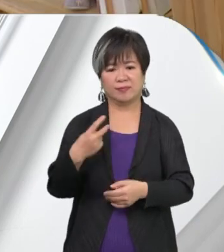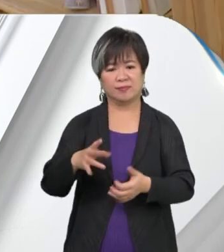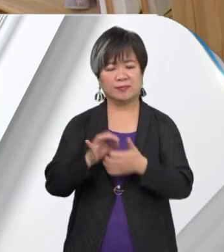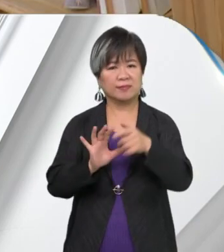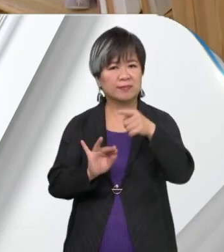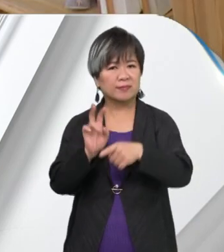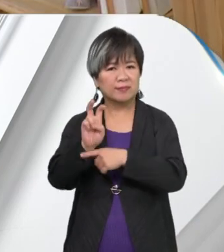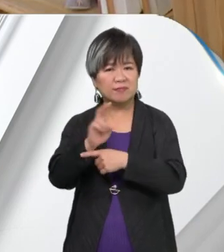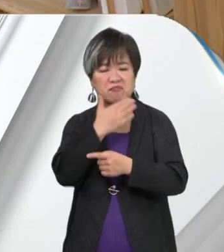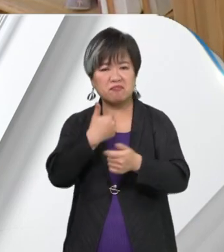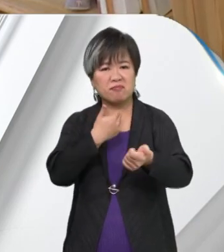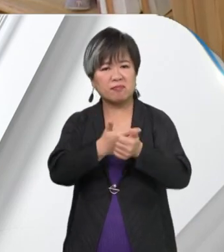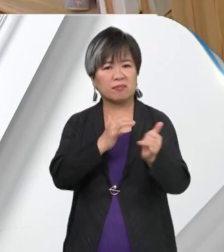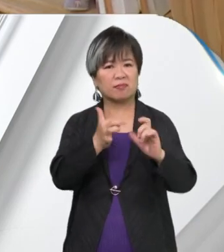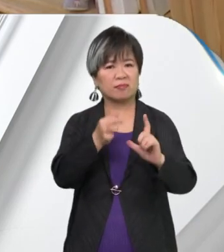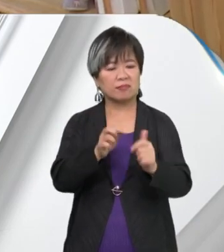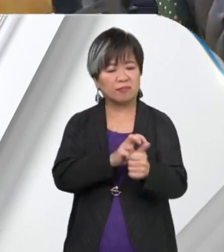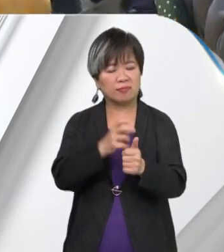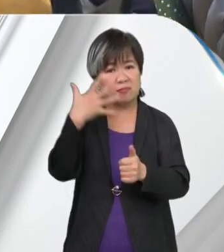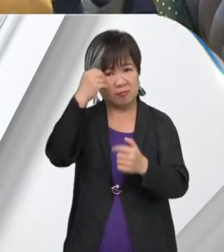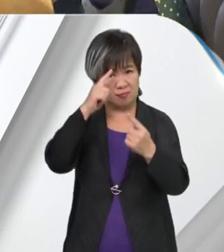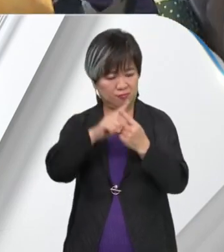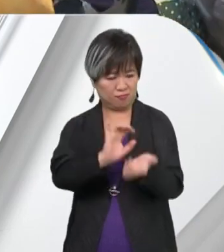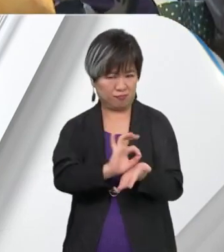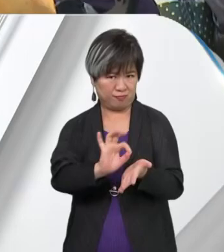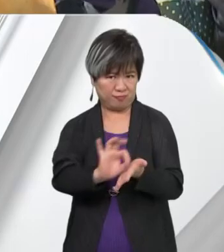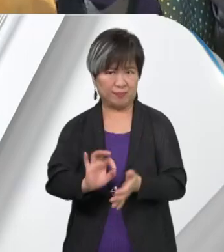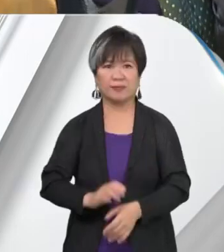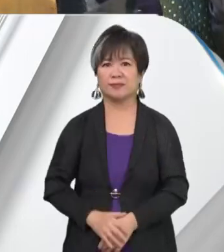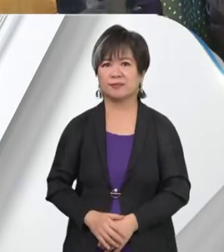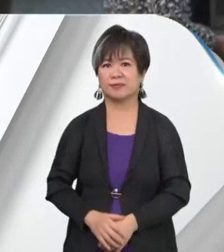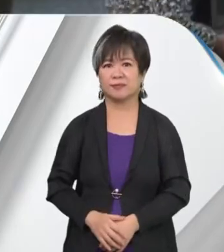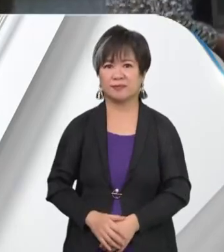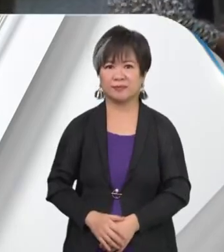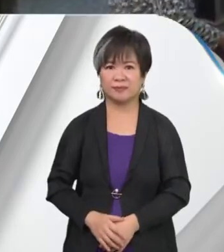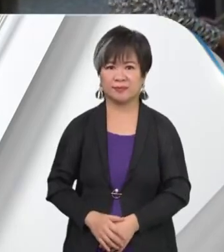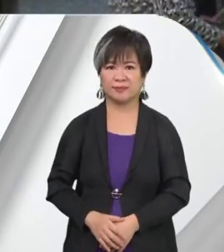润，回馈本社区，做照顾老人家的经费。下个新闻，王文耀新竹报道。